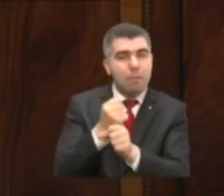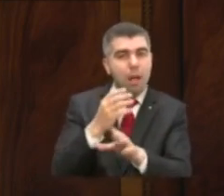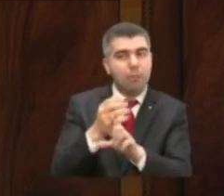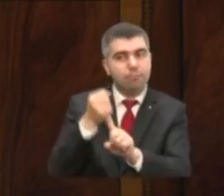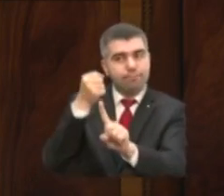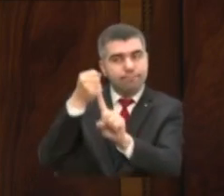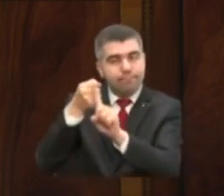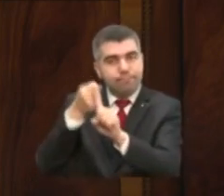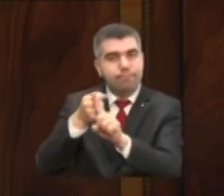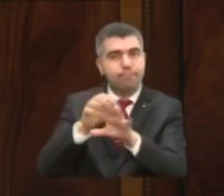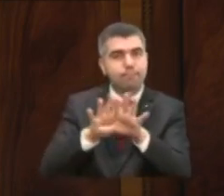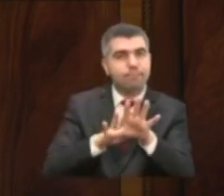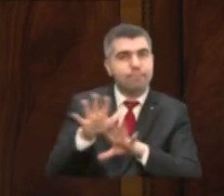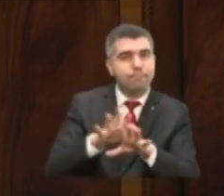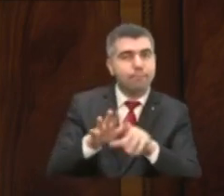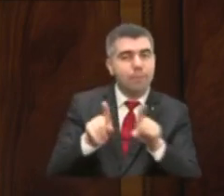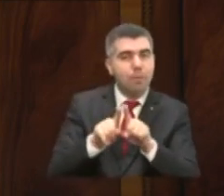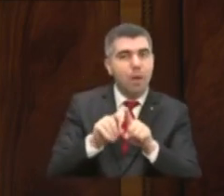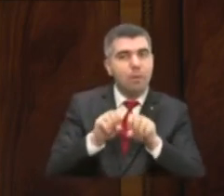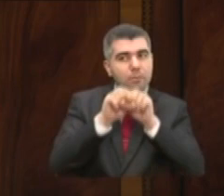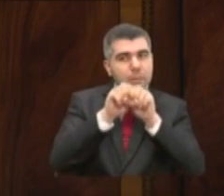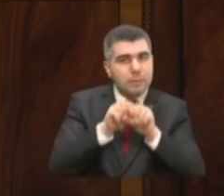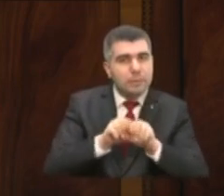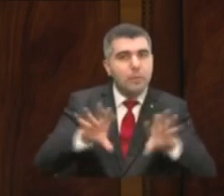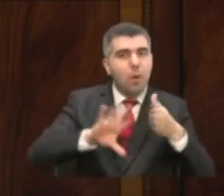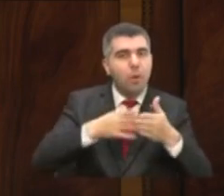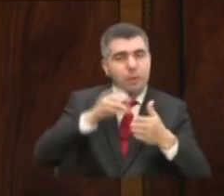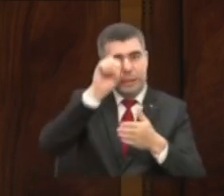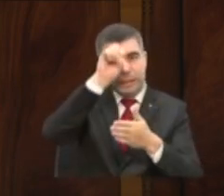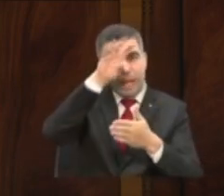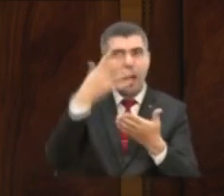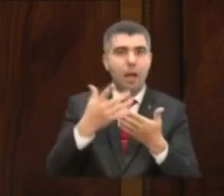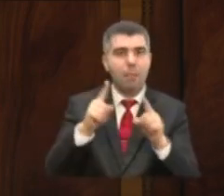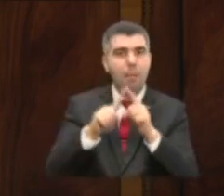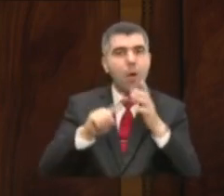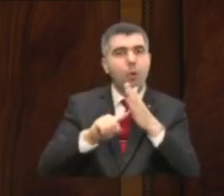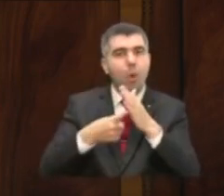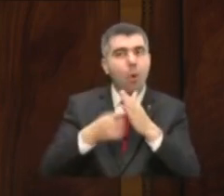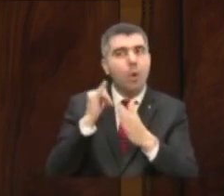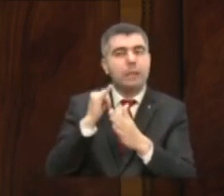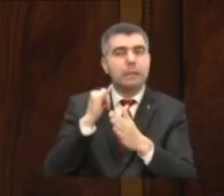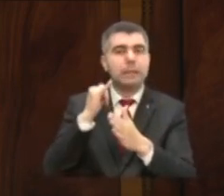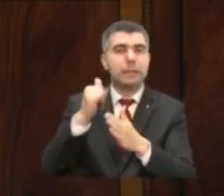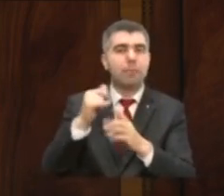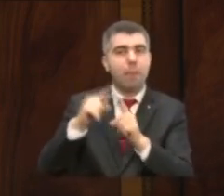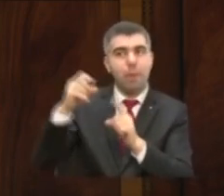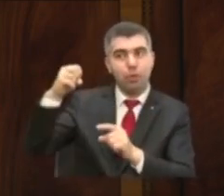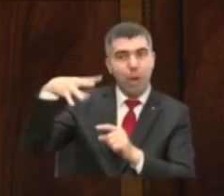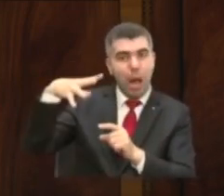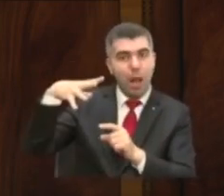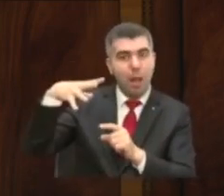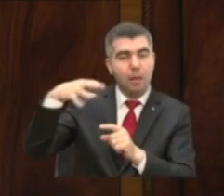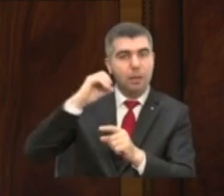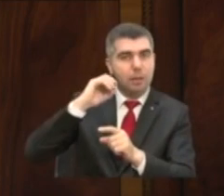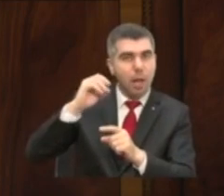كبيره للاستثمار هو التزويد بالطاقه. الناس اللي كيوصلهم الضوء يبقى يوصلهم، الواحد الا شعل، الا